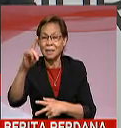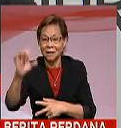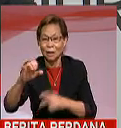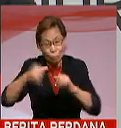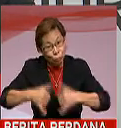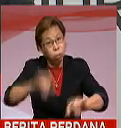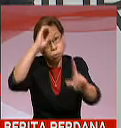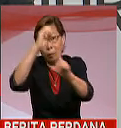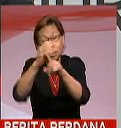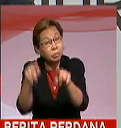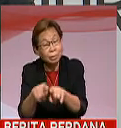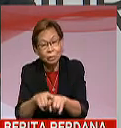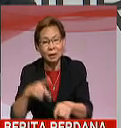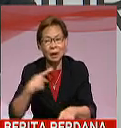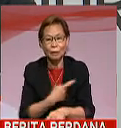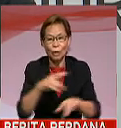Kami membuat